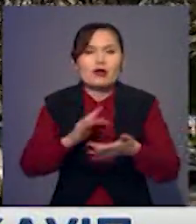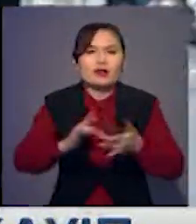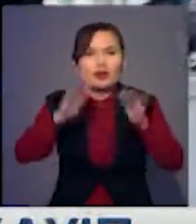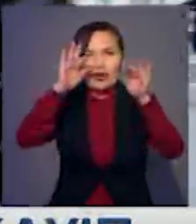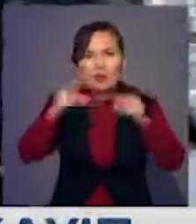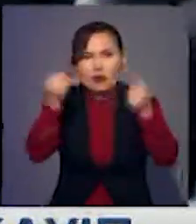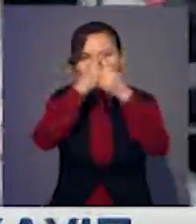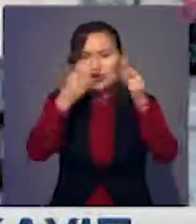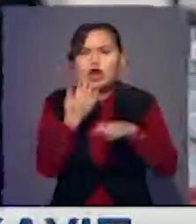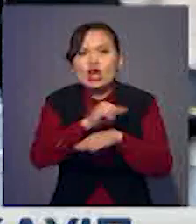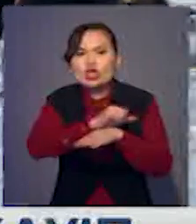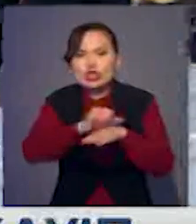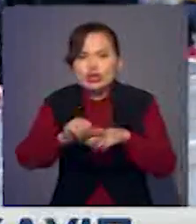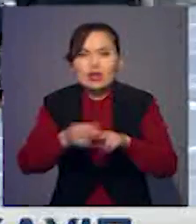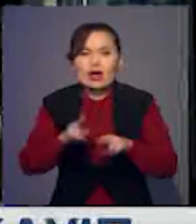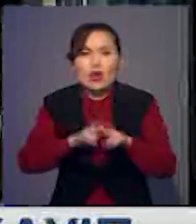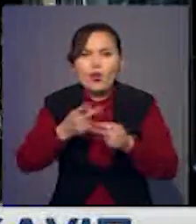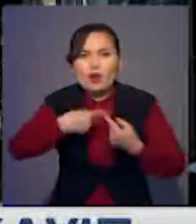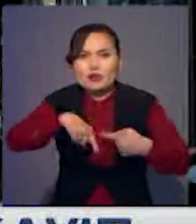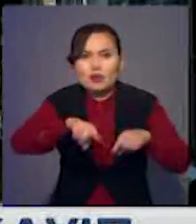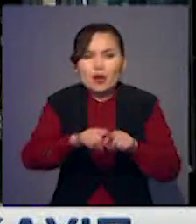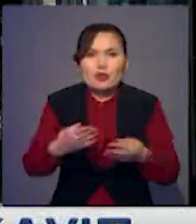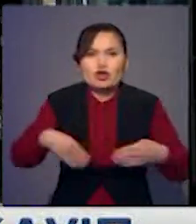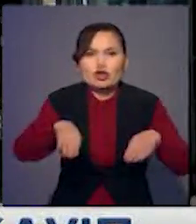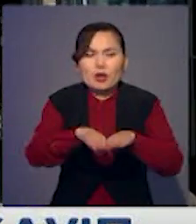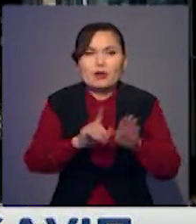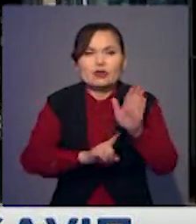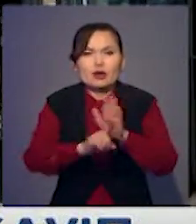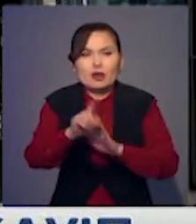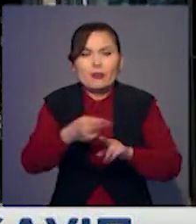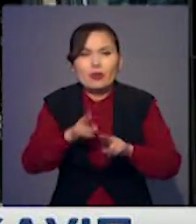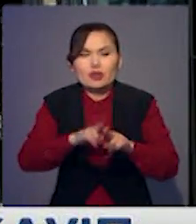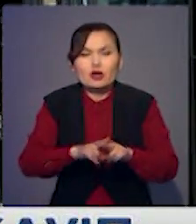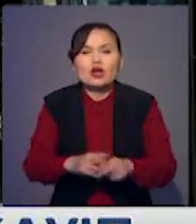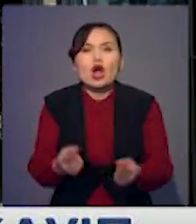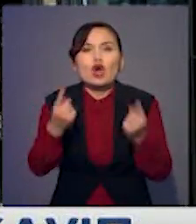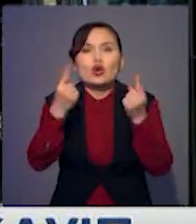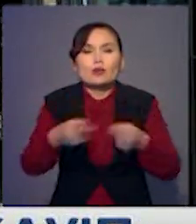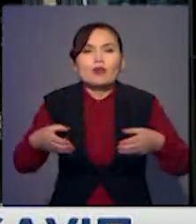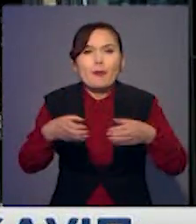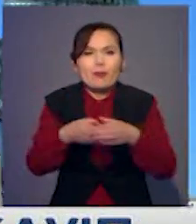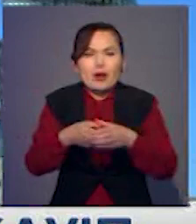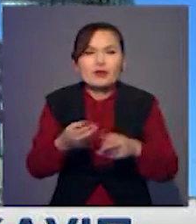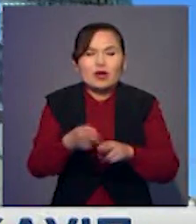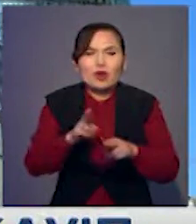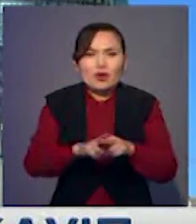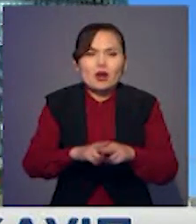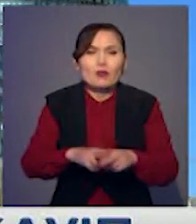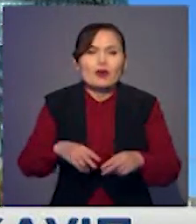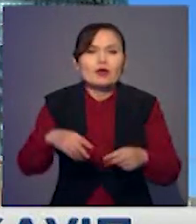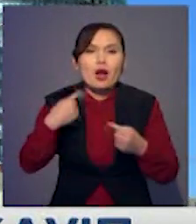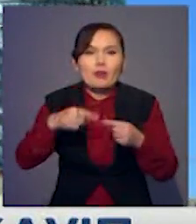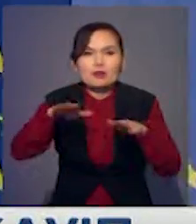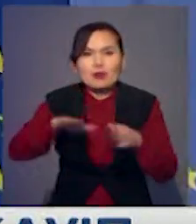компаниялар Британиядағы кеңселерін өзге елдерге көшіре бастаған. Мысалы, Sony мен Panasonic штаб пәтерлерін Амстердамға